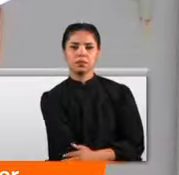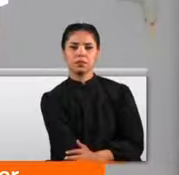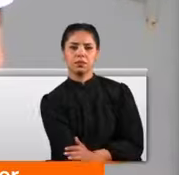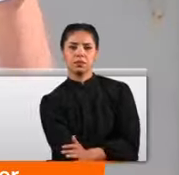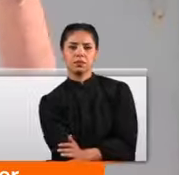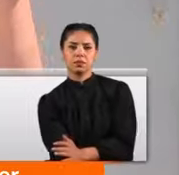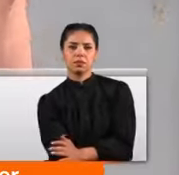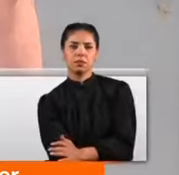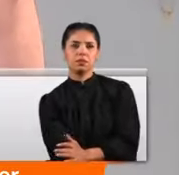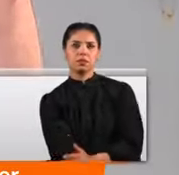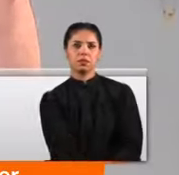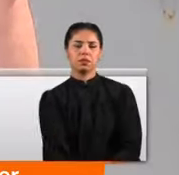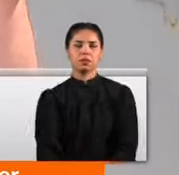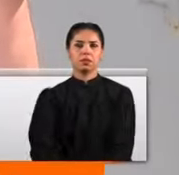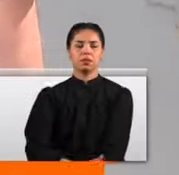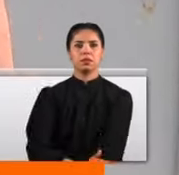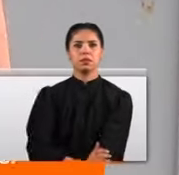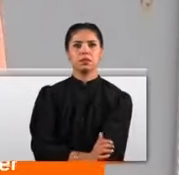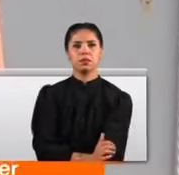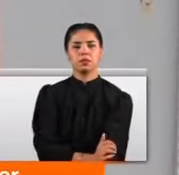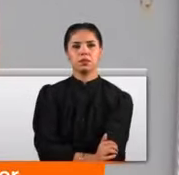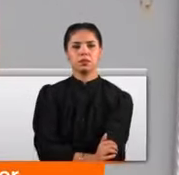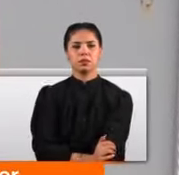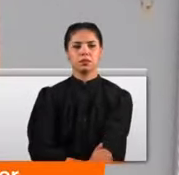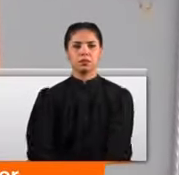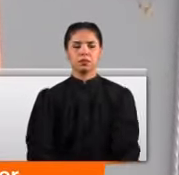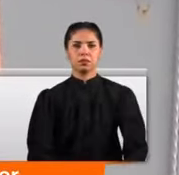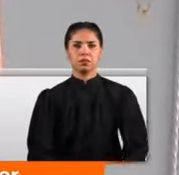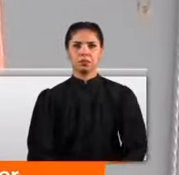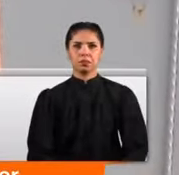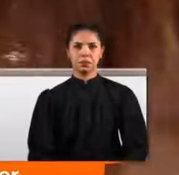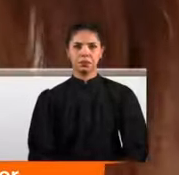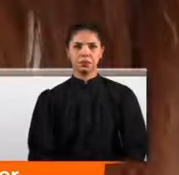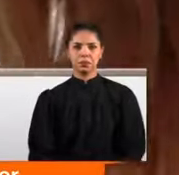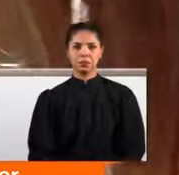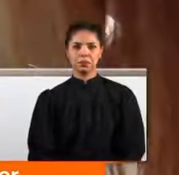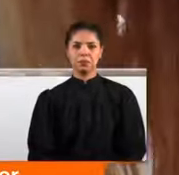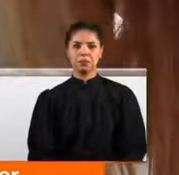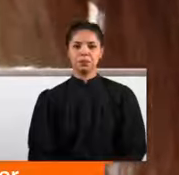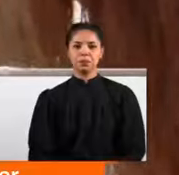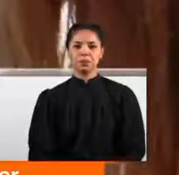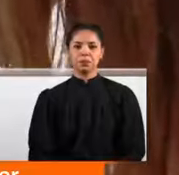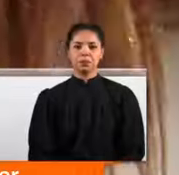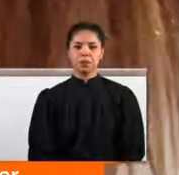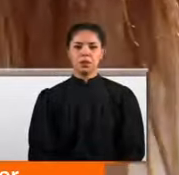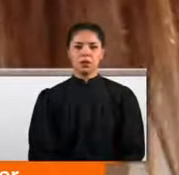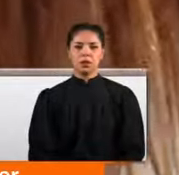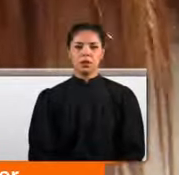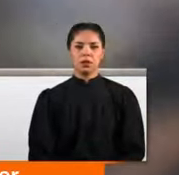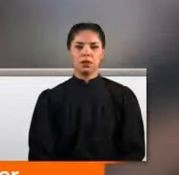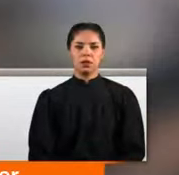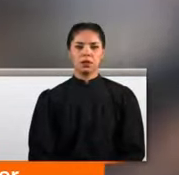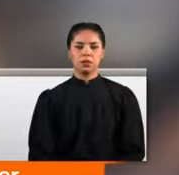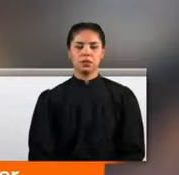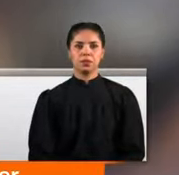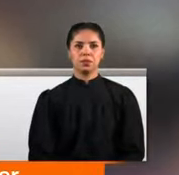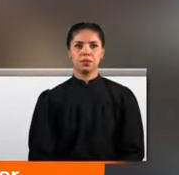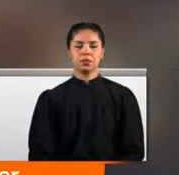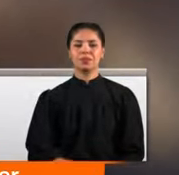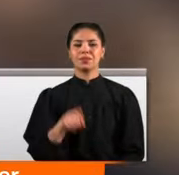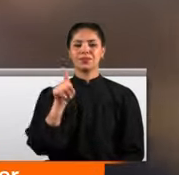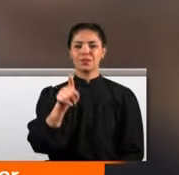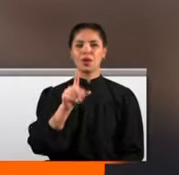Mevzu sınıfta öğrenci kalıyor. Abisi de öğretmenimize böyle bir şiddette bulunuyor. Öğretmenin durumu nasıl? İyi. Eti senin